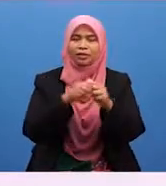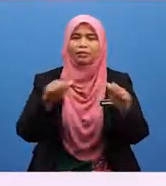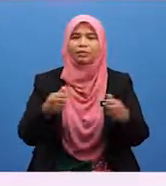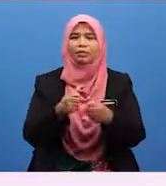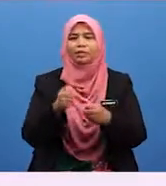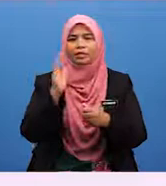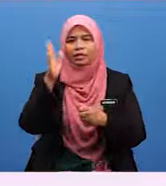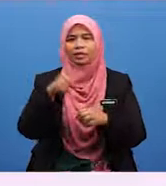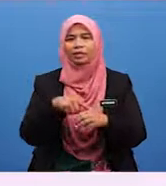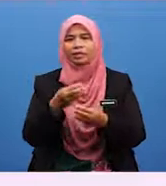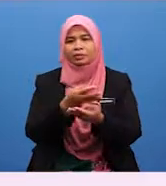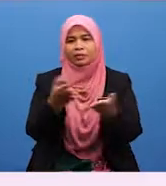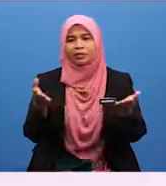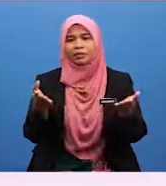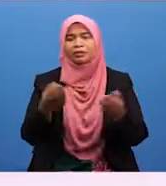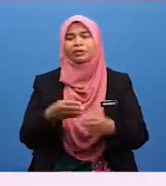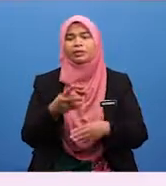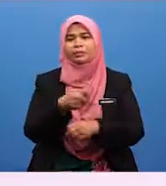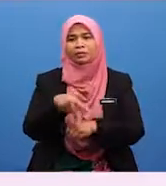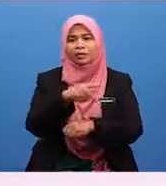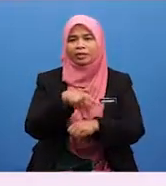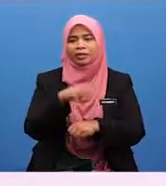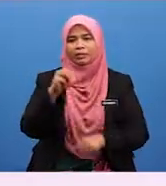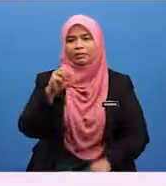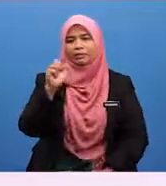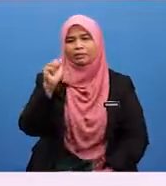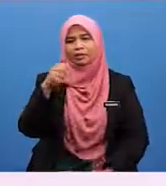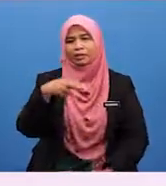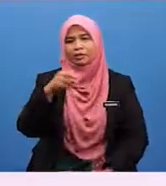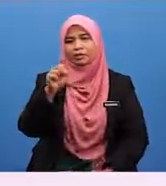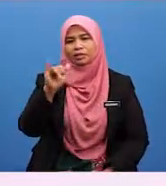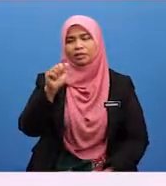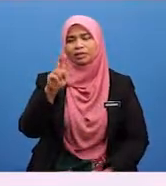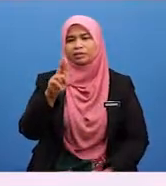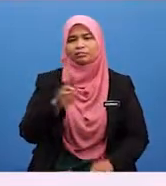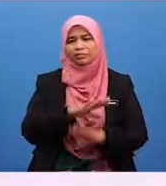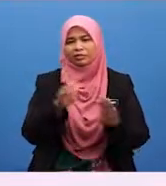amalan akan dibentang pada mahsyar yang tidak terbayang.